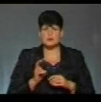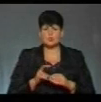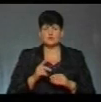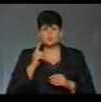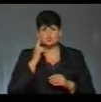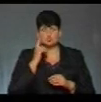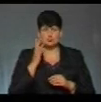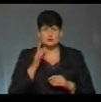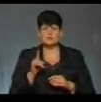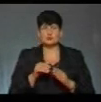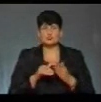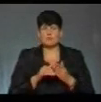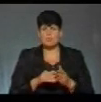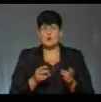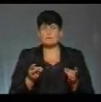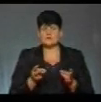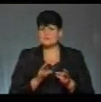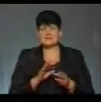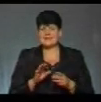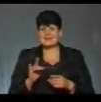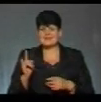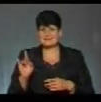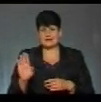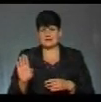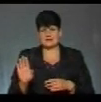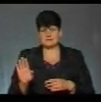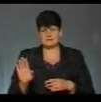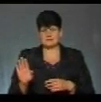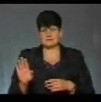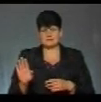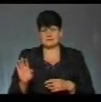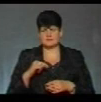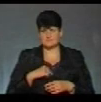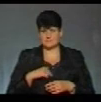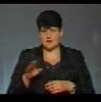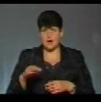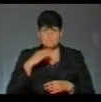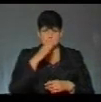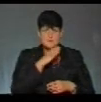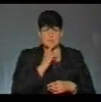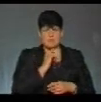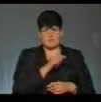що допомога потрібна не стільки самій дитині психологічна, а скільки батькам.